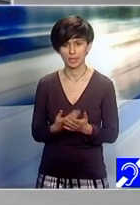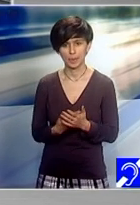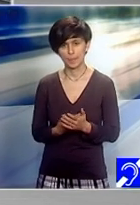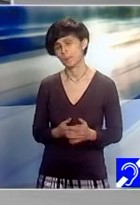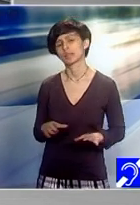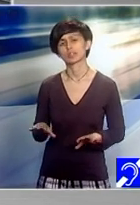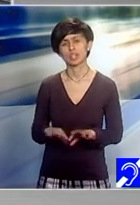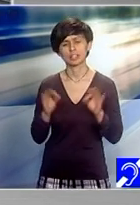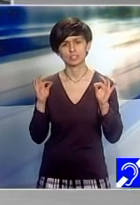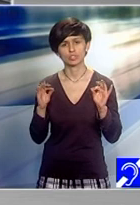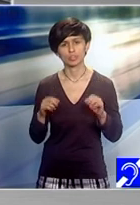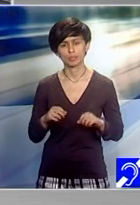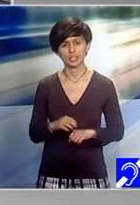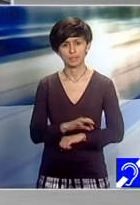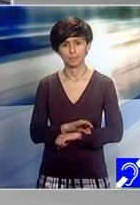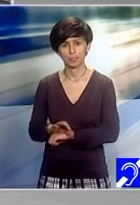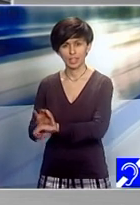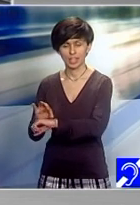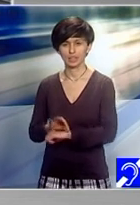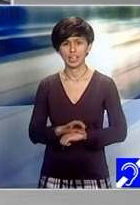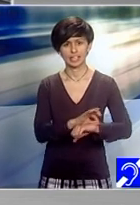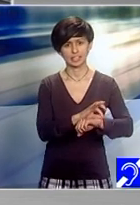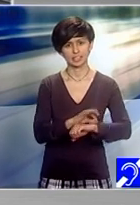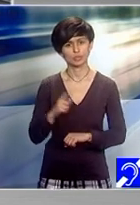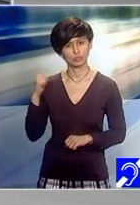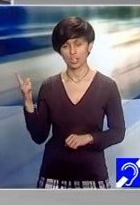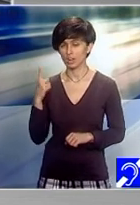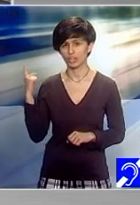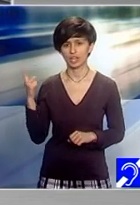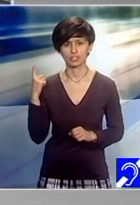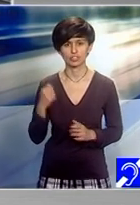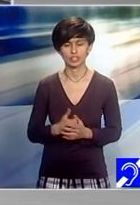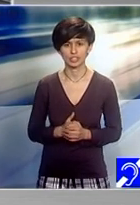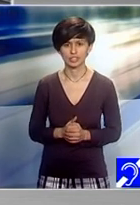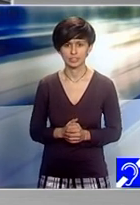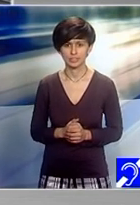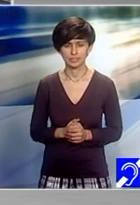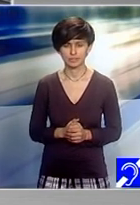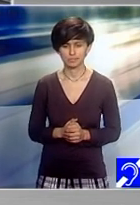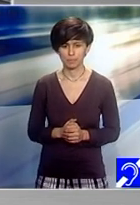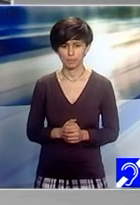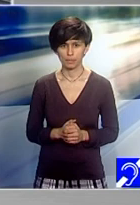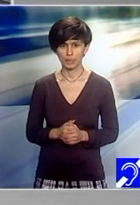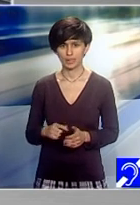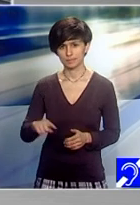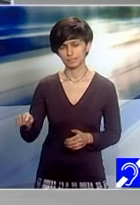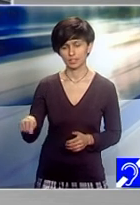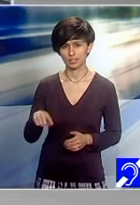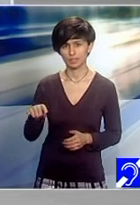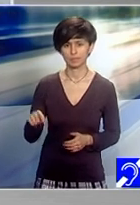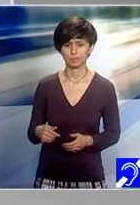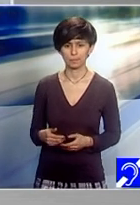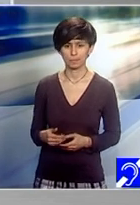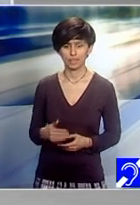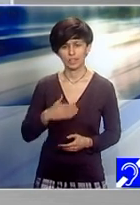descoperi arhitectura orașului, da? Cu micii detectivi. Avem o fanfară care a dispărut în parc